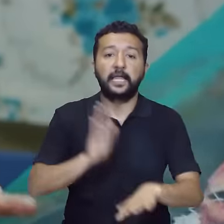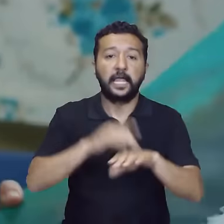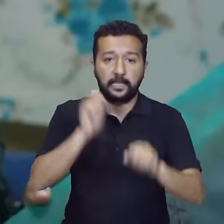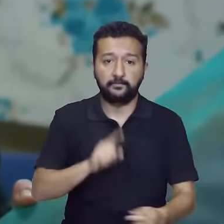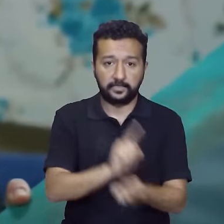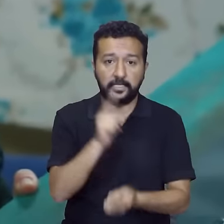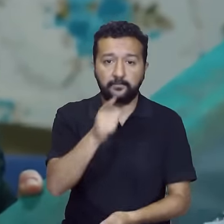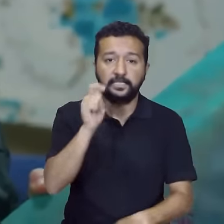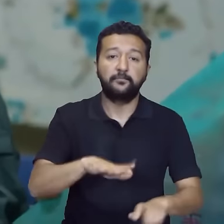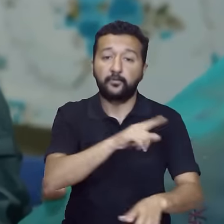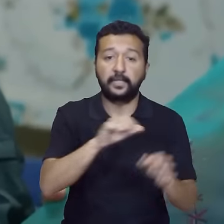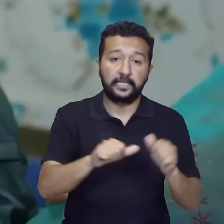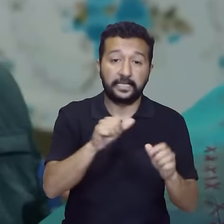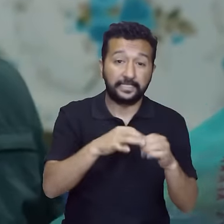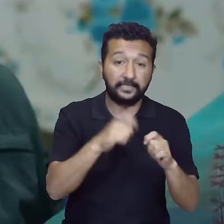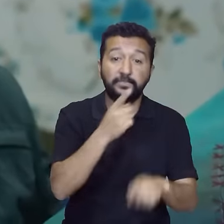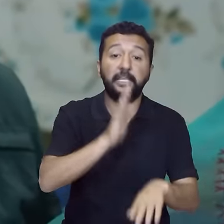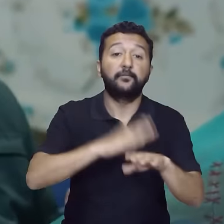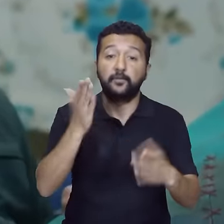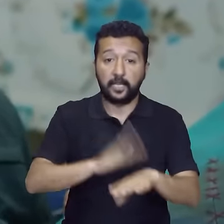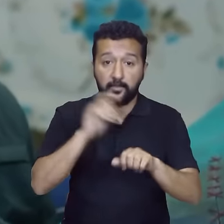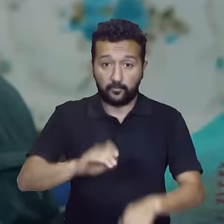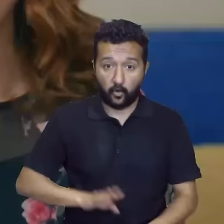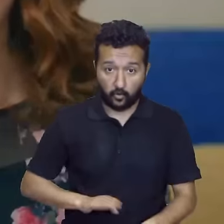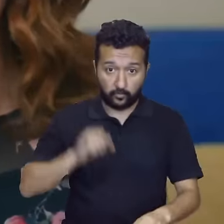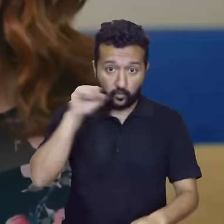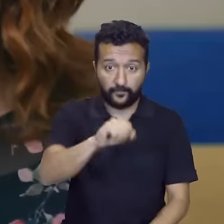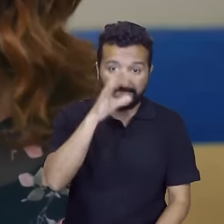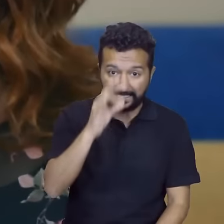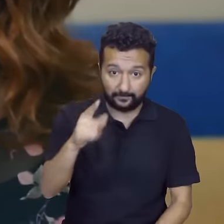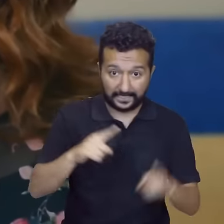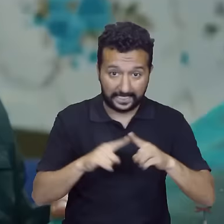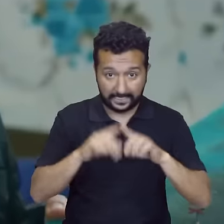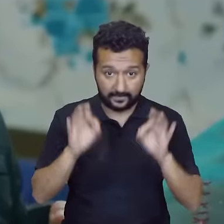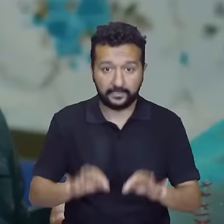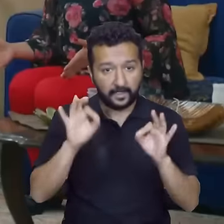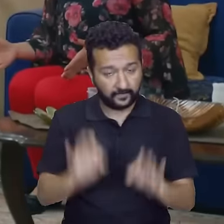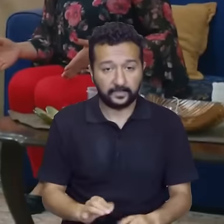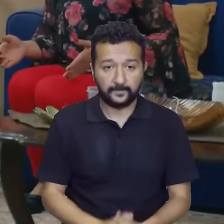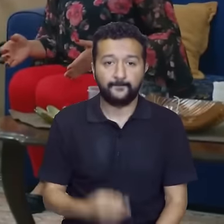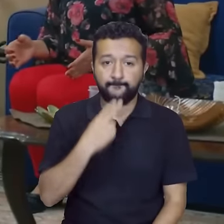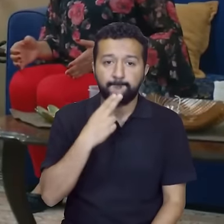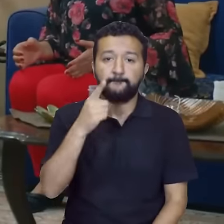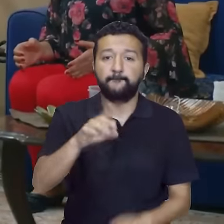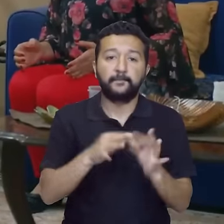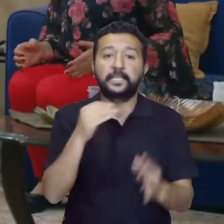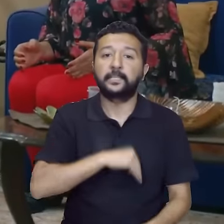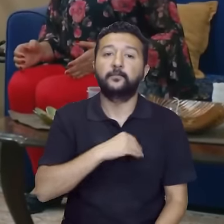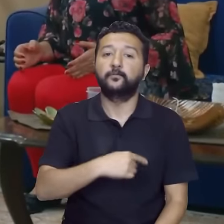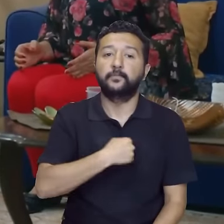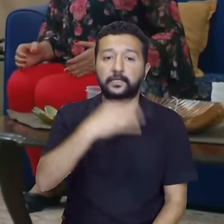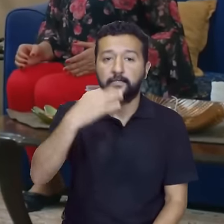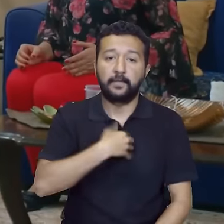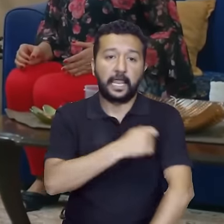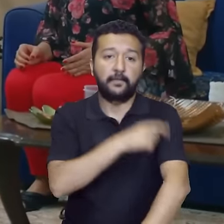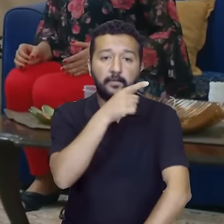yapayım, sana bir şey yapamıyorum. Dantellerini yapamıyorum. Ne yapayım, oğlunu mu döveyim gideyim? Kimi? Tarık'ı mı? Evet. Kızım sen ne sanıyorsun beni ya?